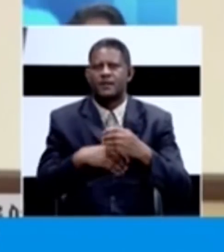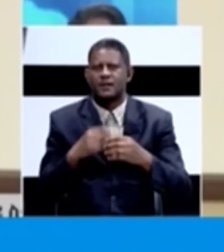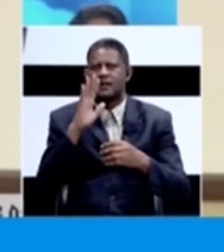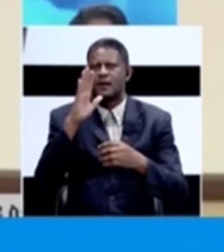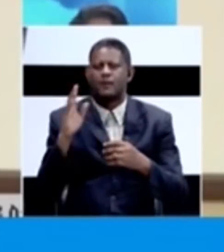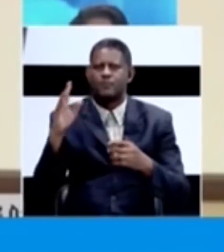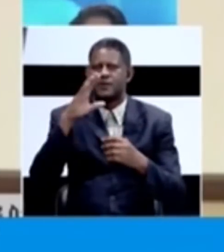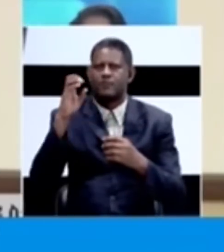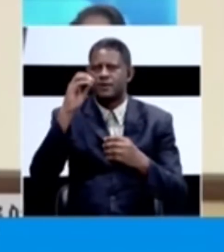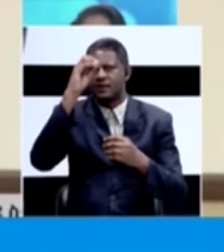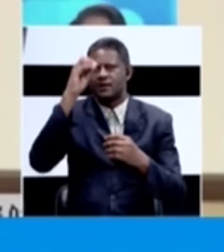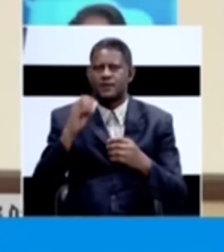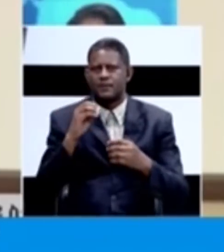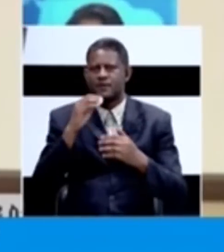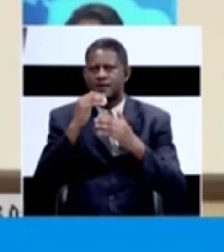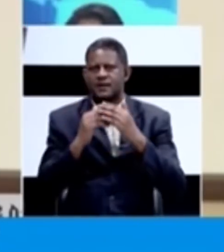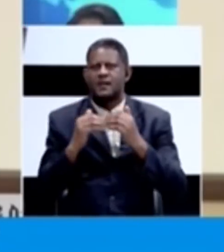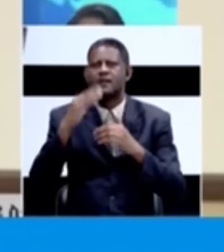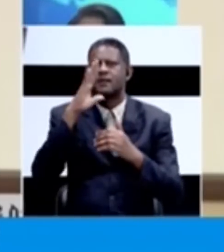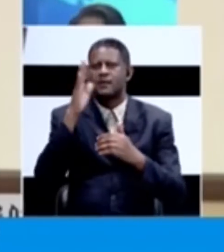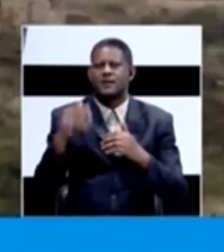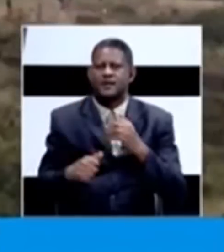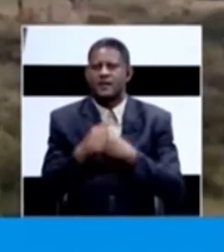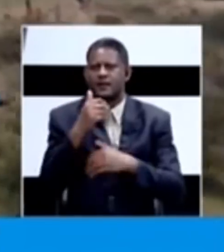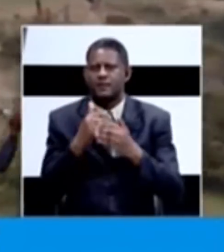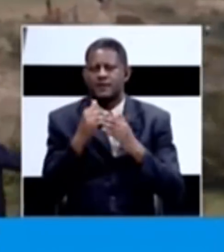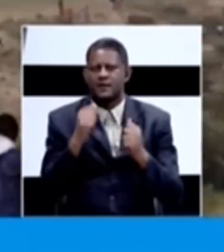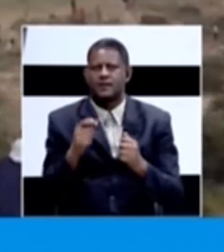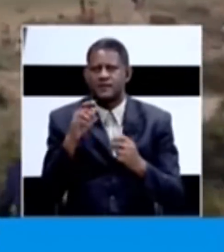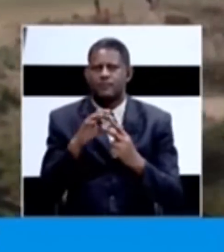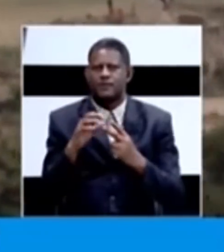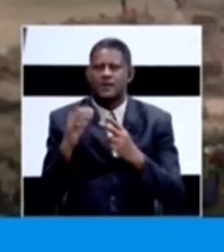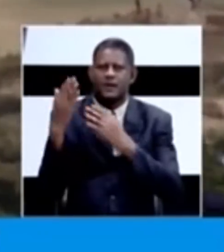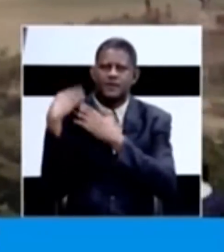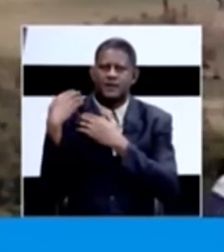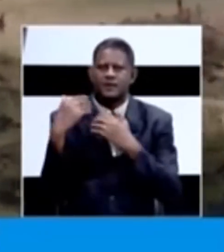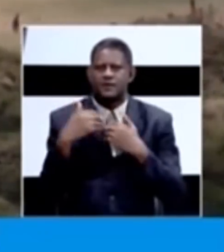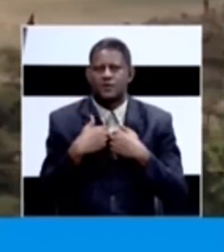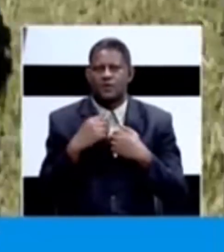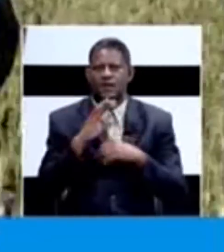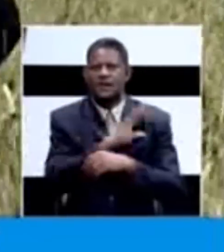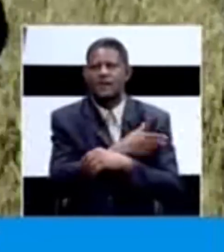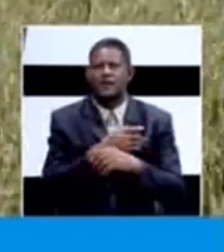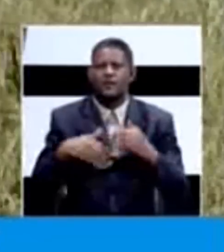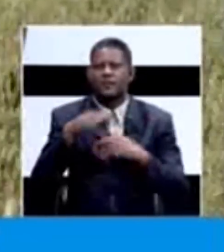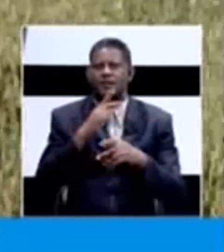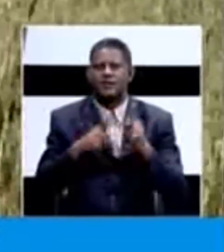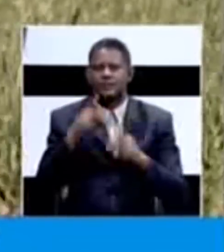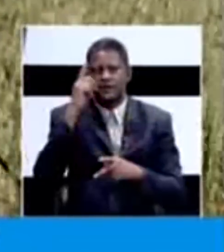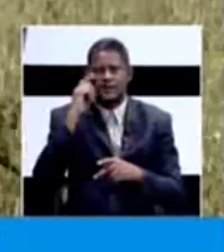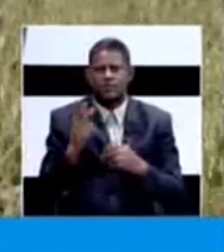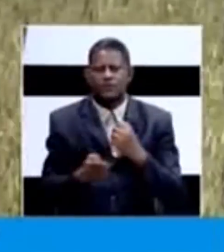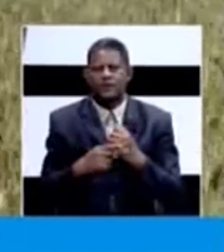ካብ 500ታዊ ዘይበልፅ እዩ ሓደጋ ከብፅሕ ዝኽእል። እቲ ብዘይ መረፃ ኣብ ስልጣን ዘሎ ሓይሊም ኣብ ልዕሊ ህዝቢ